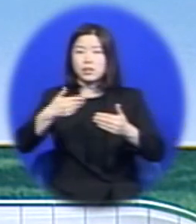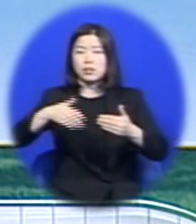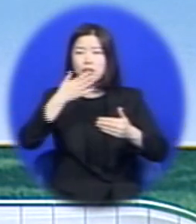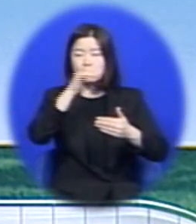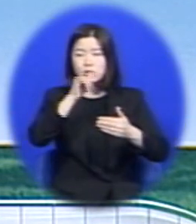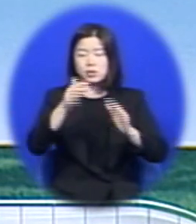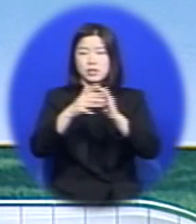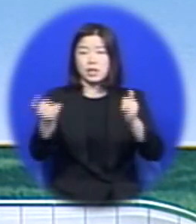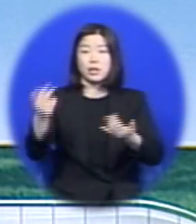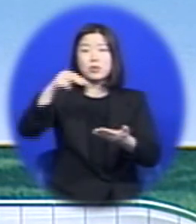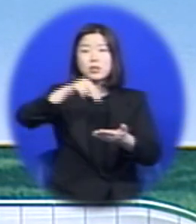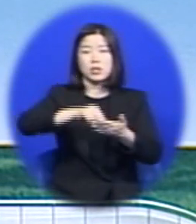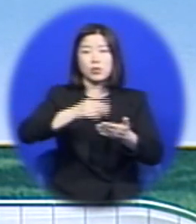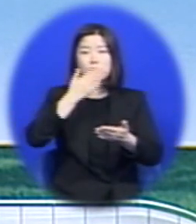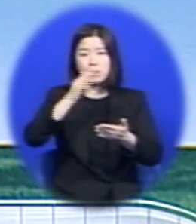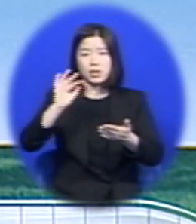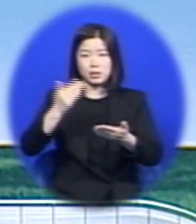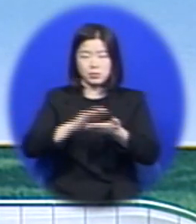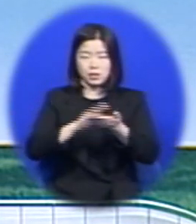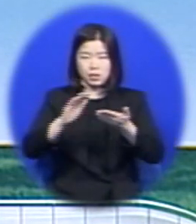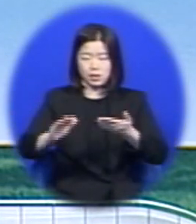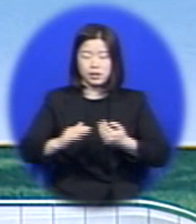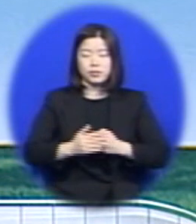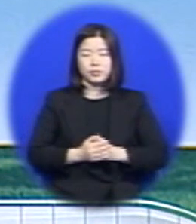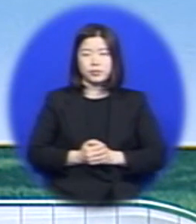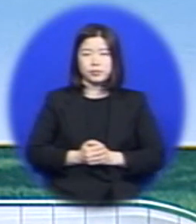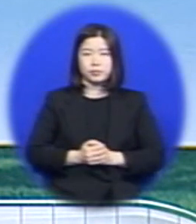있는 사람으로 세워지는 것.